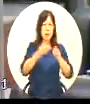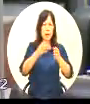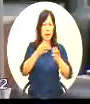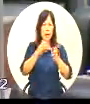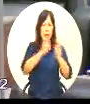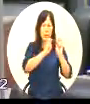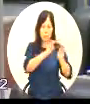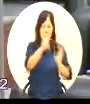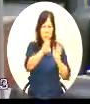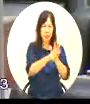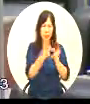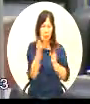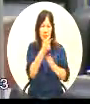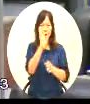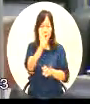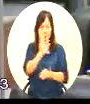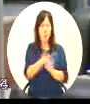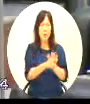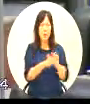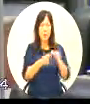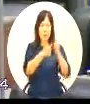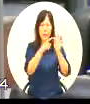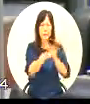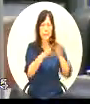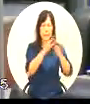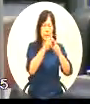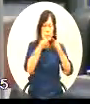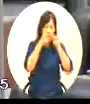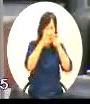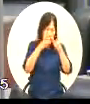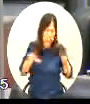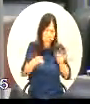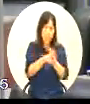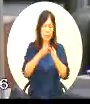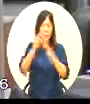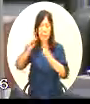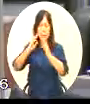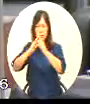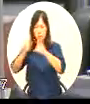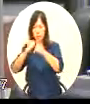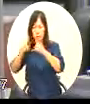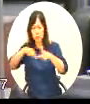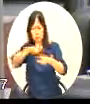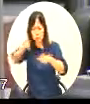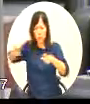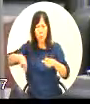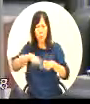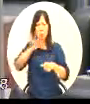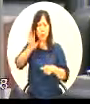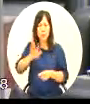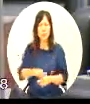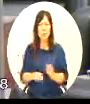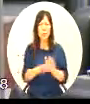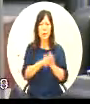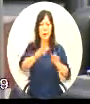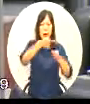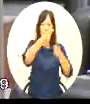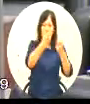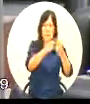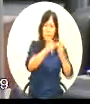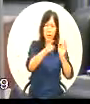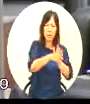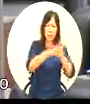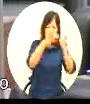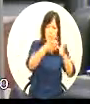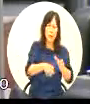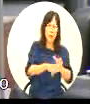那他们有两条线，那一条叫安平线，一条是市区的环状线。然后我在新闻里面看到106年要完成西部